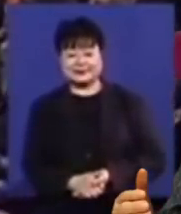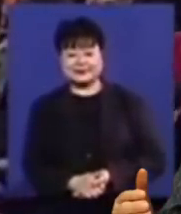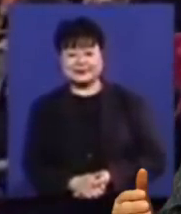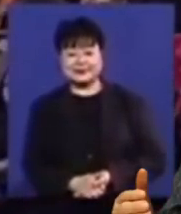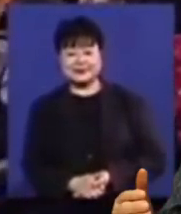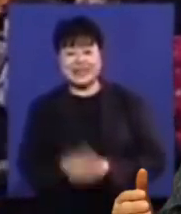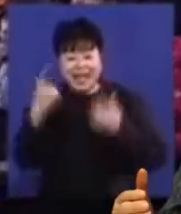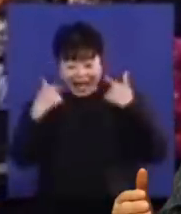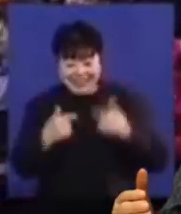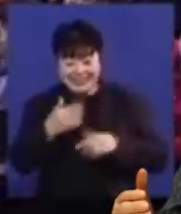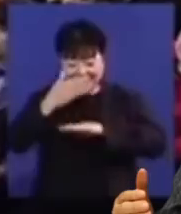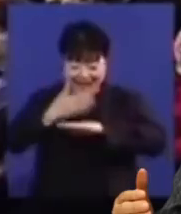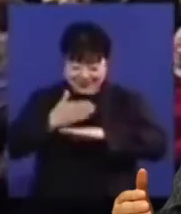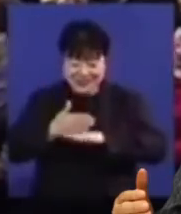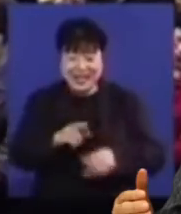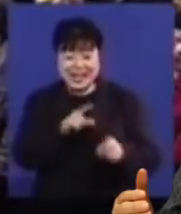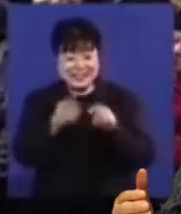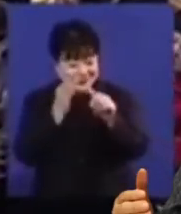그러니 항상 감사하자.